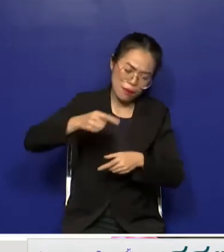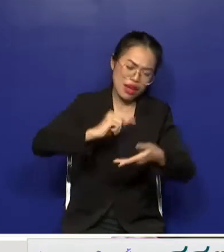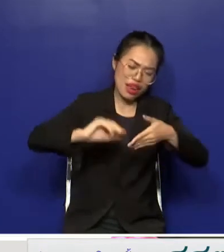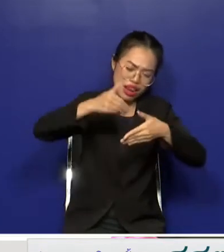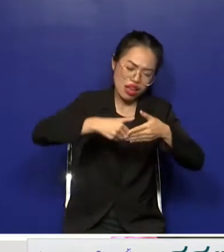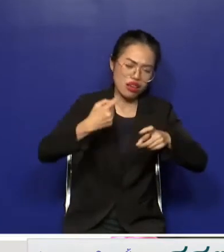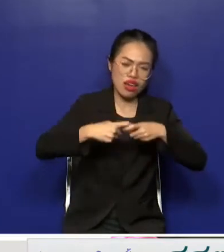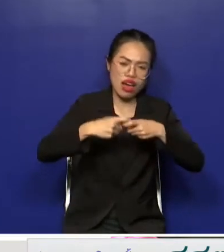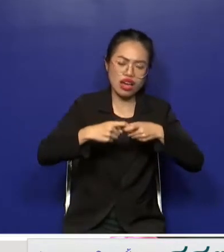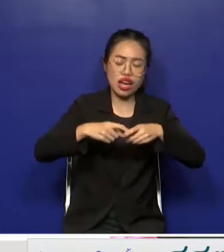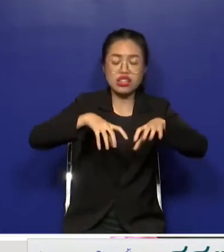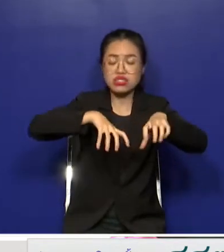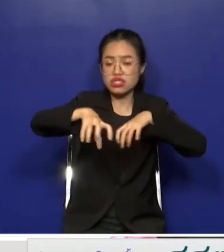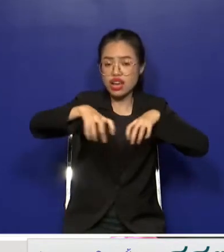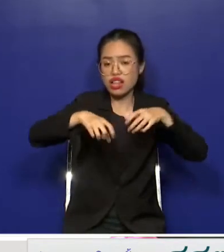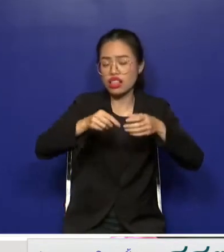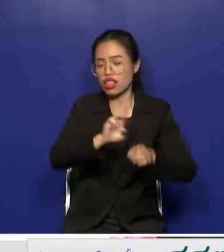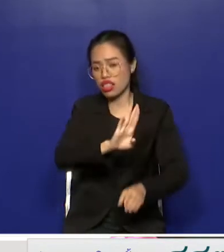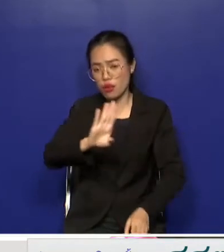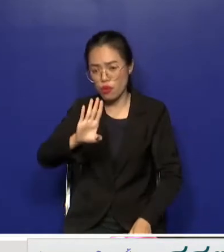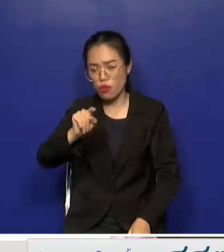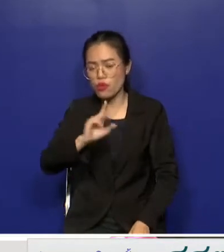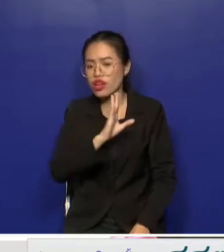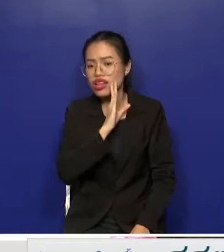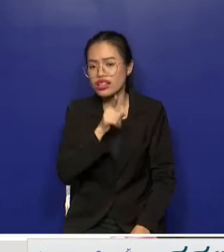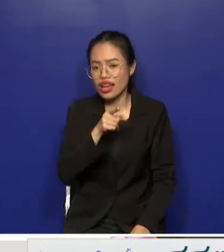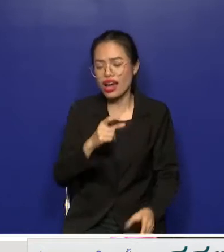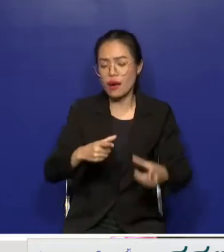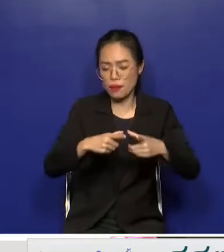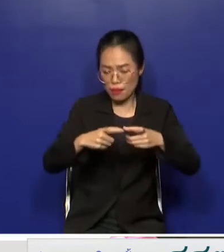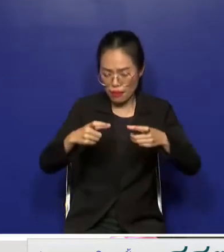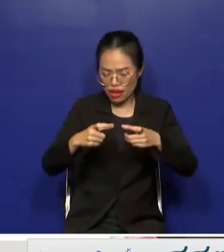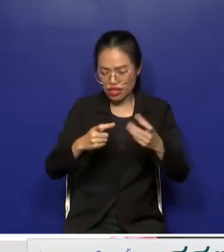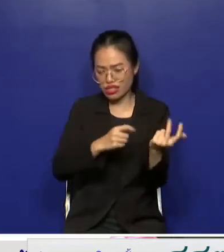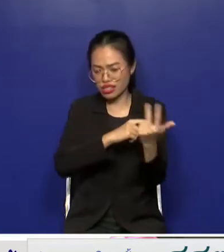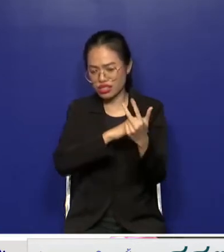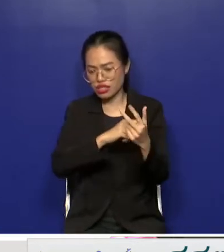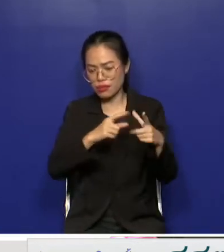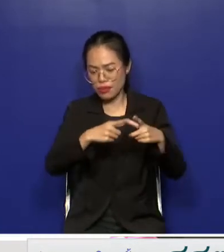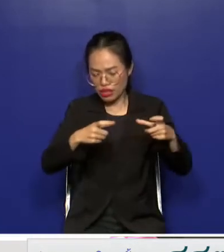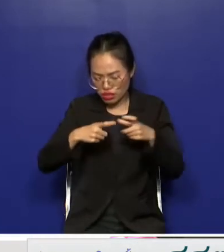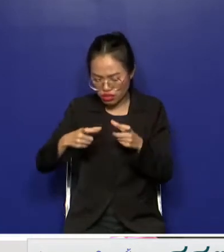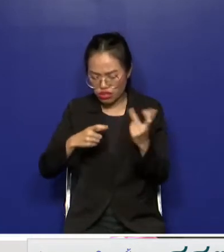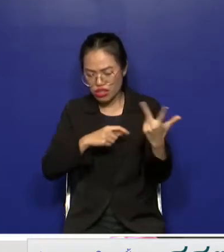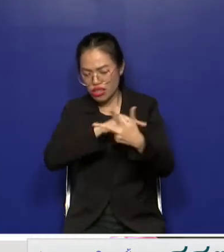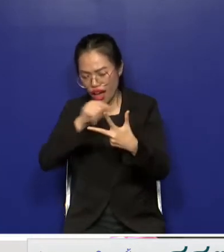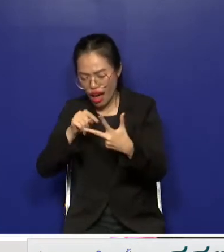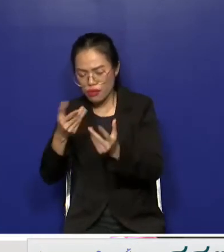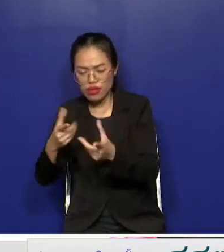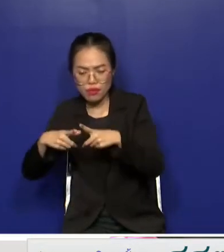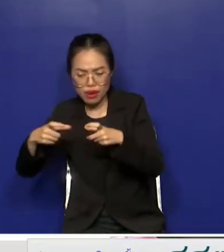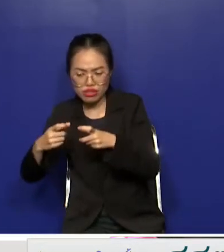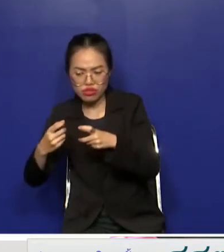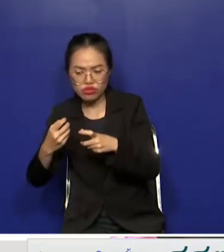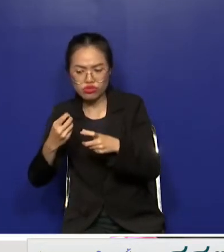การจัระบบการเวีญทดีนนะครั ถ้าท่ต้ใช้บตลตหร้อมกั ทำไมท่านไมทำ